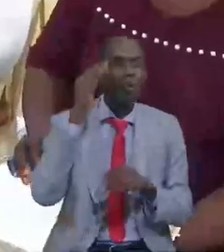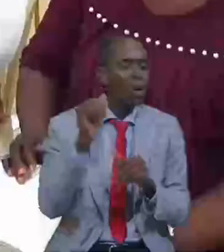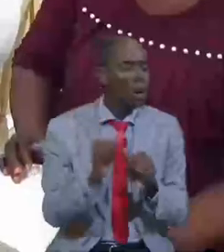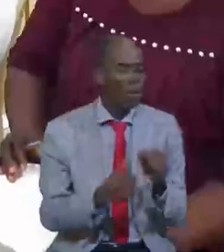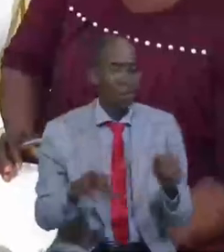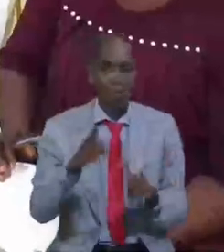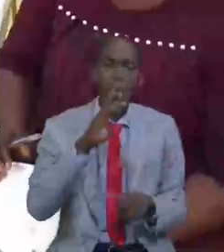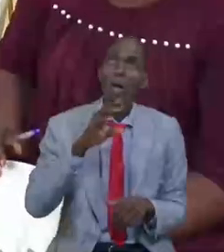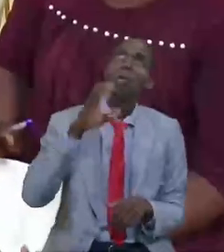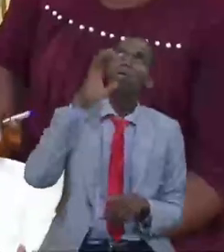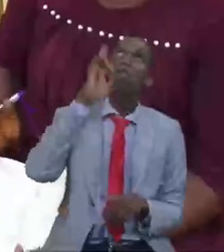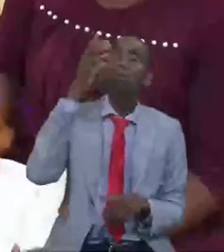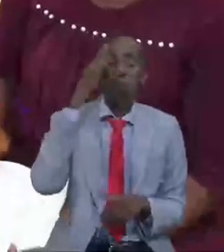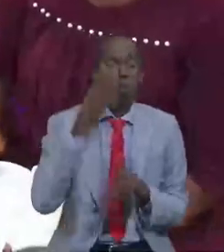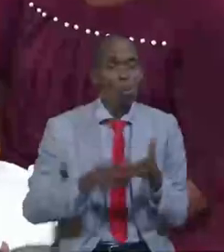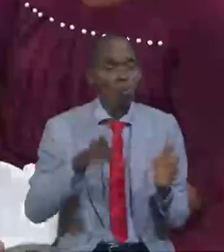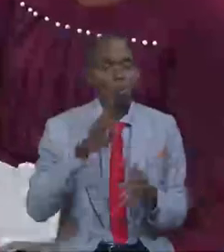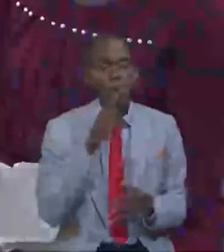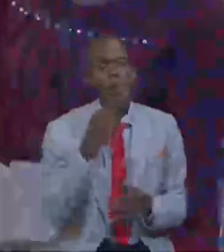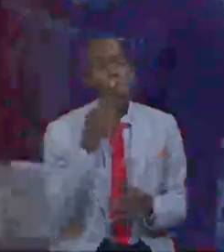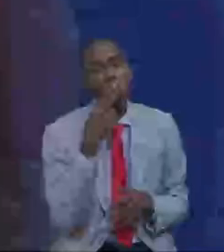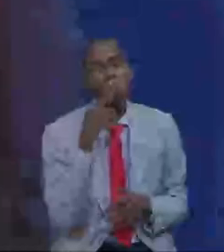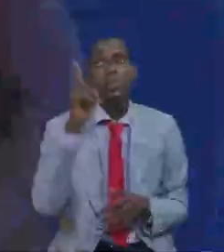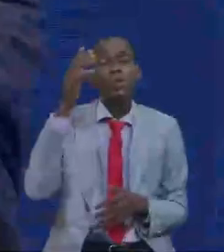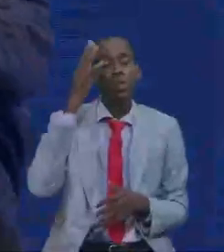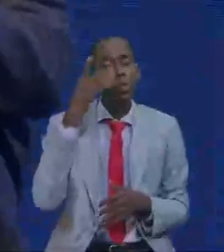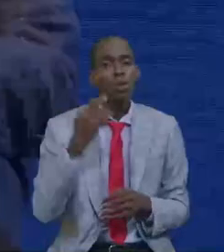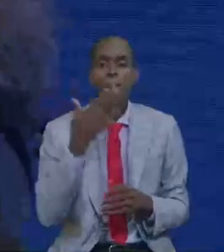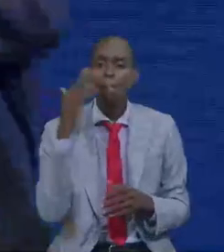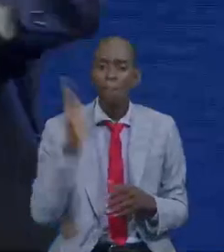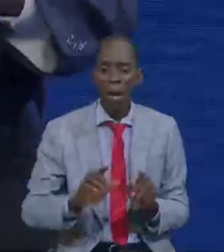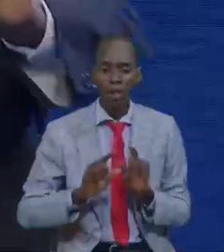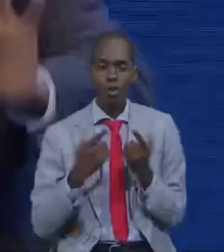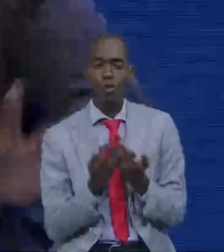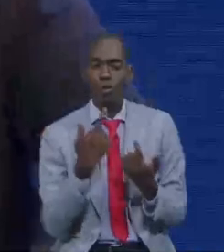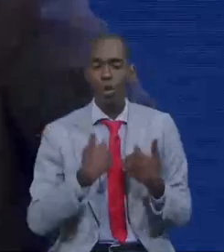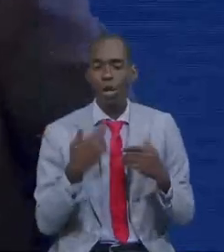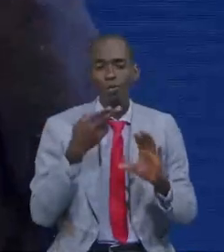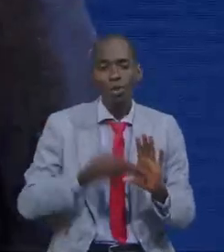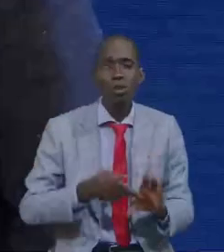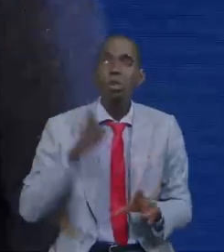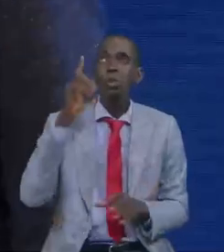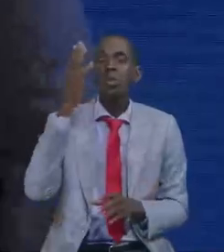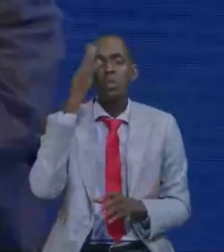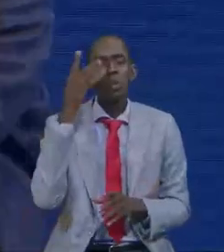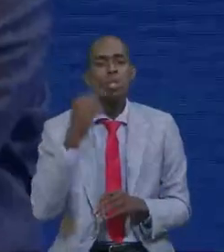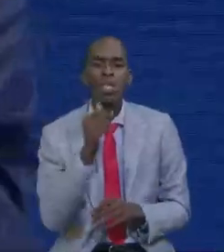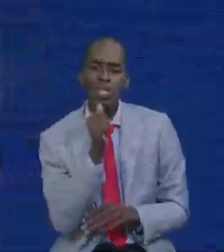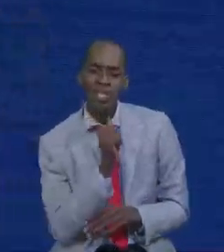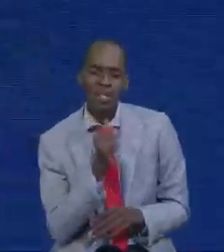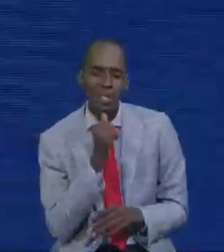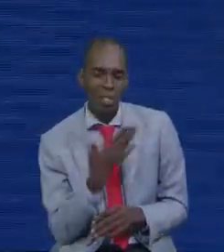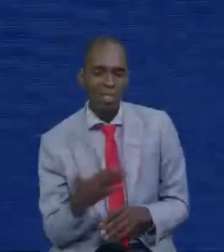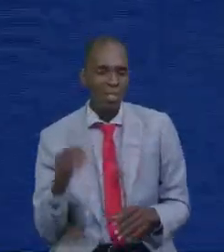Il sait ce que nous fumons. Il sait même les gangs dans lesquels nous sommes. Il connaît les choses secrètes de notre vie. Viens